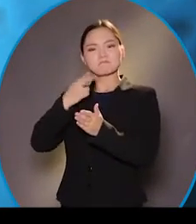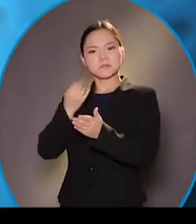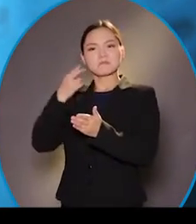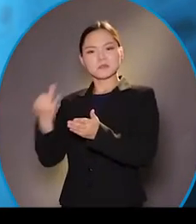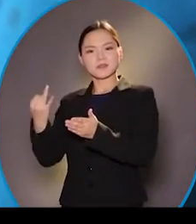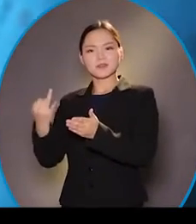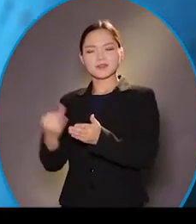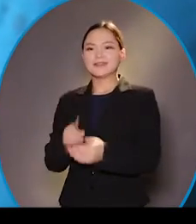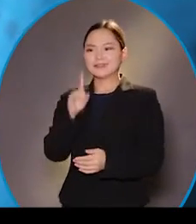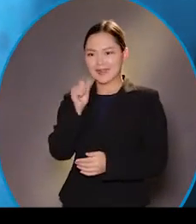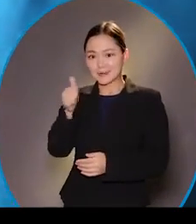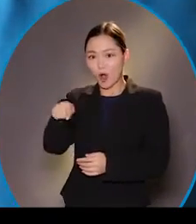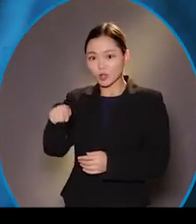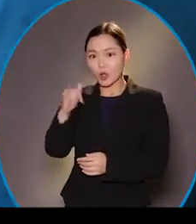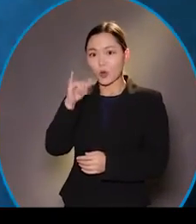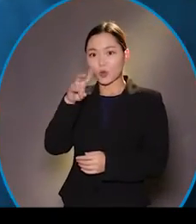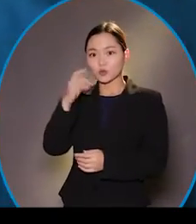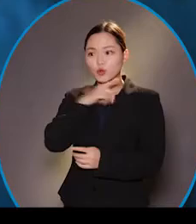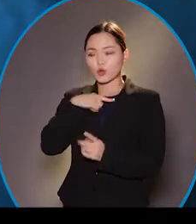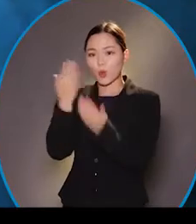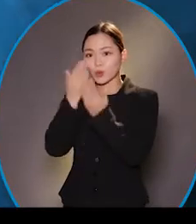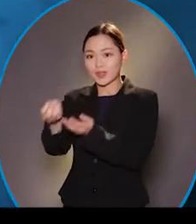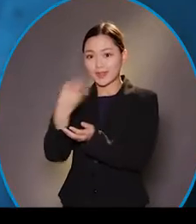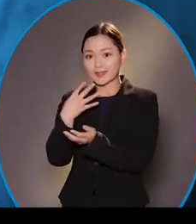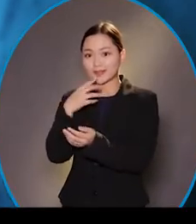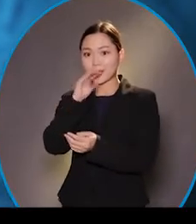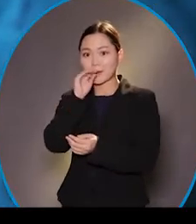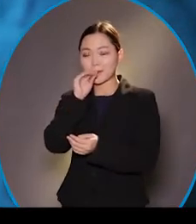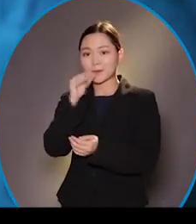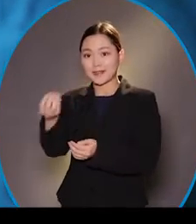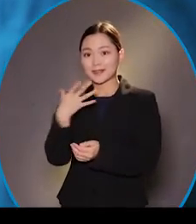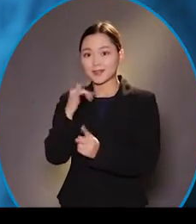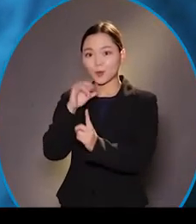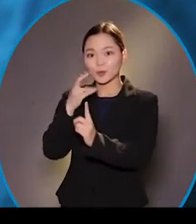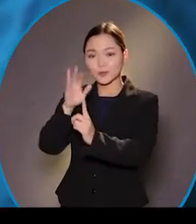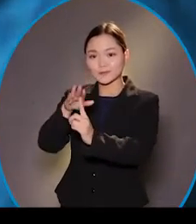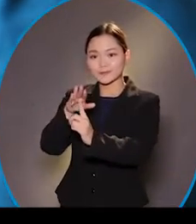би. За сайн байна. Одоо ол салт уншиж багштай заа яа. Ол салтаа.